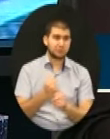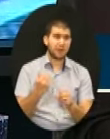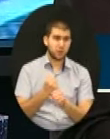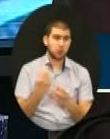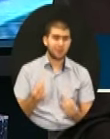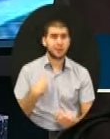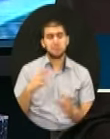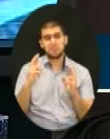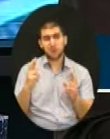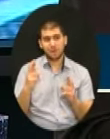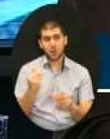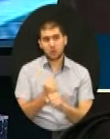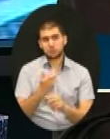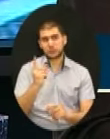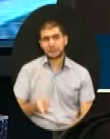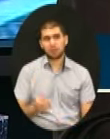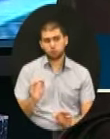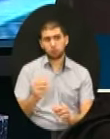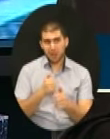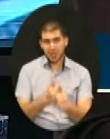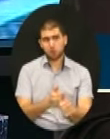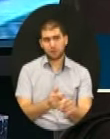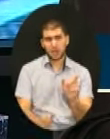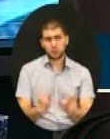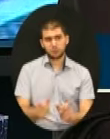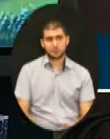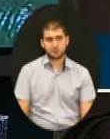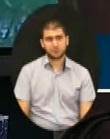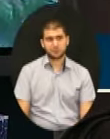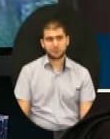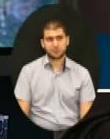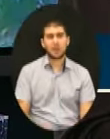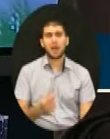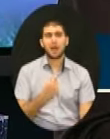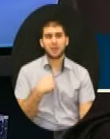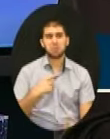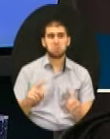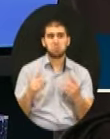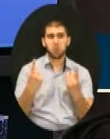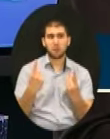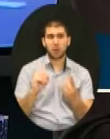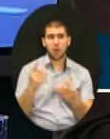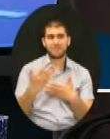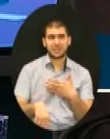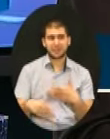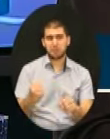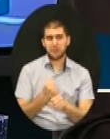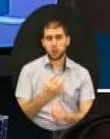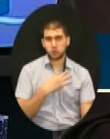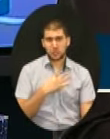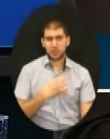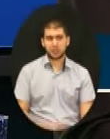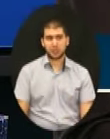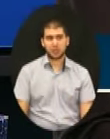רק מקווה שבאמת עושים את כל מה שצריך כדי לרדוף את אותם אנשים, אבל... אני בכל מקרה לא הפסקתי מפעילותי, כי הוא